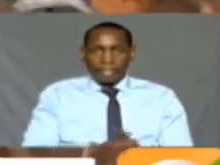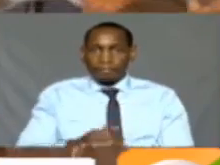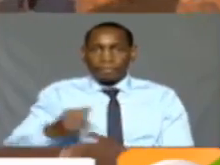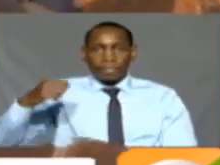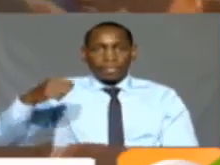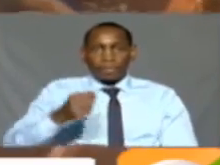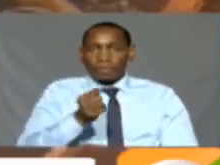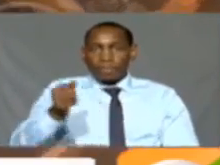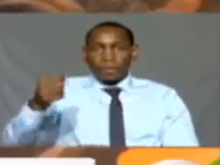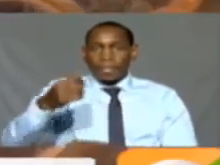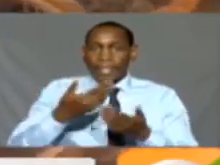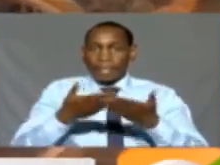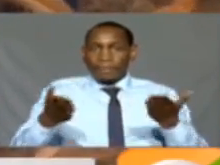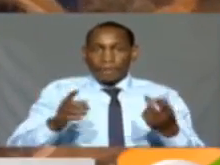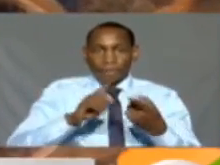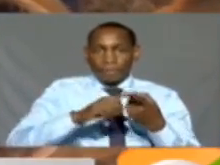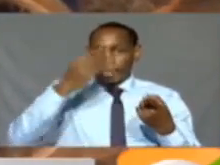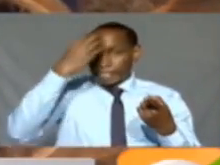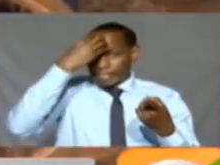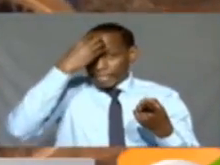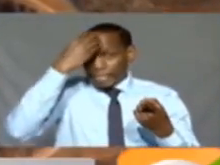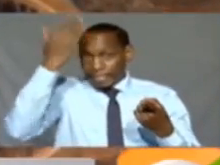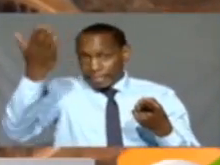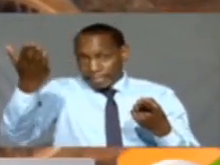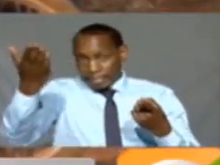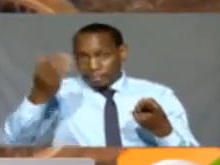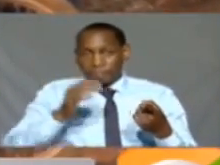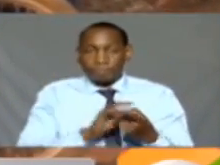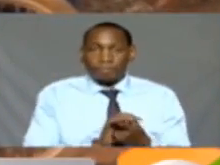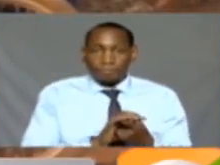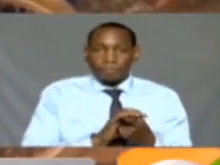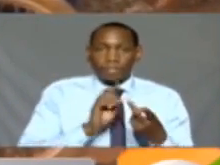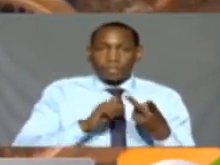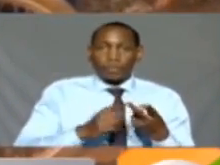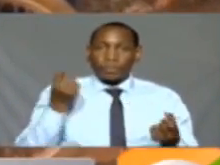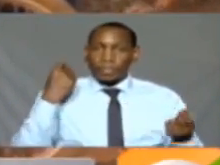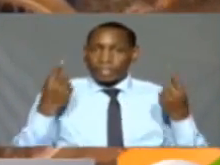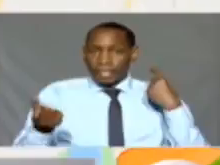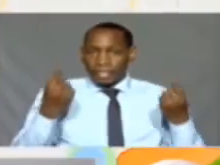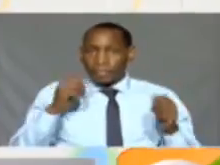kila pali. Naenda Kitale, naenda Kericho.